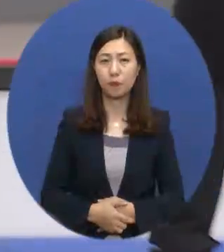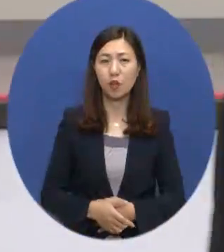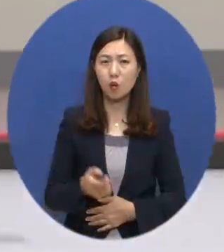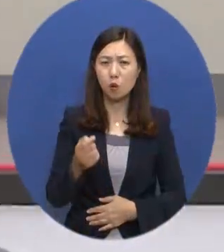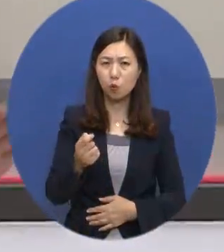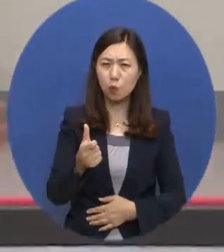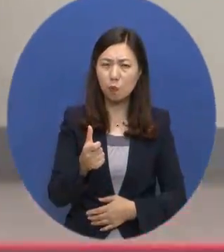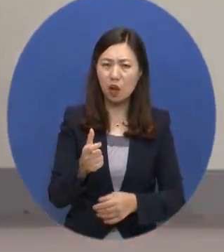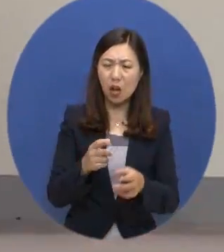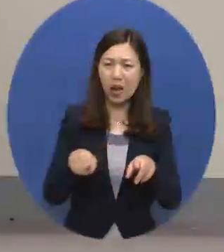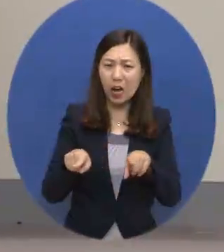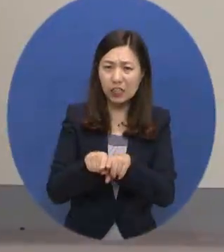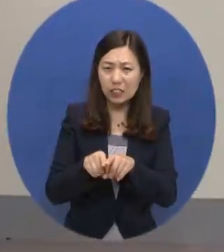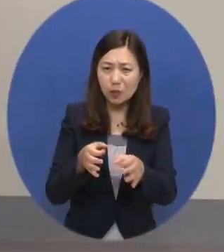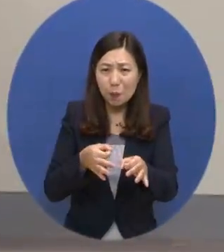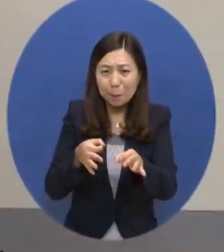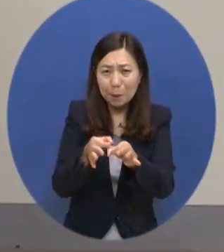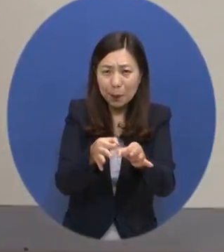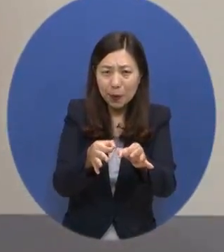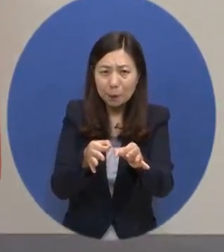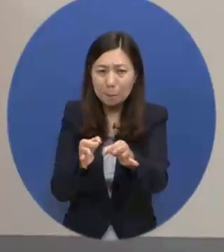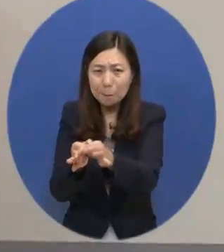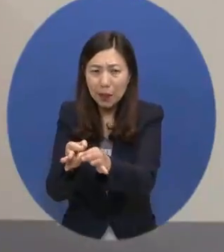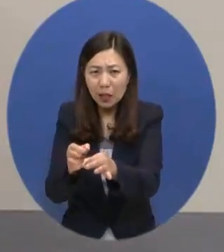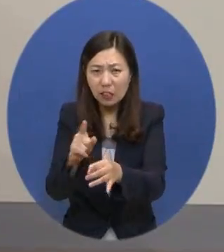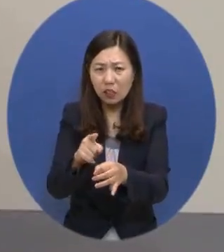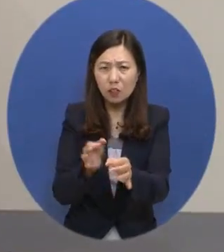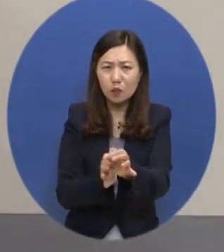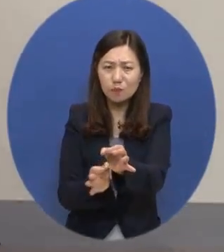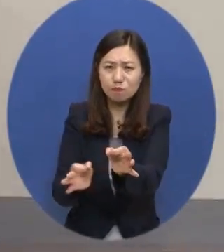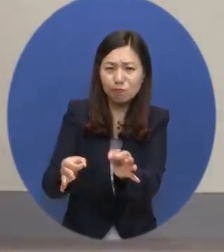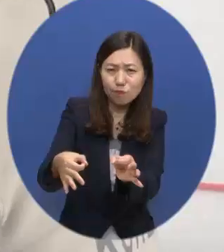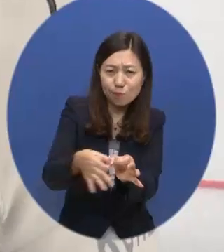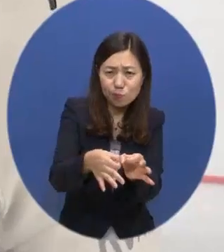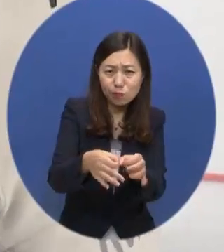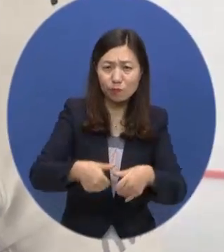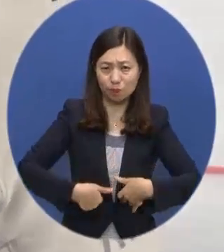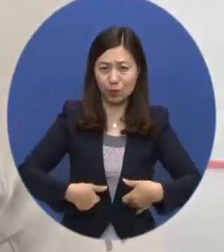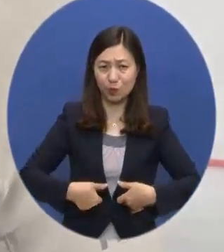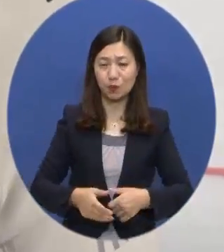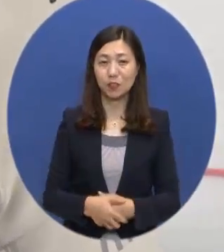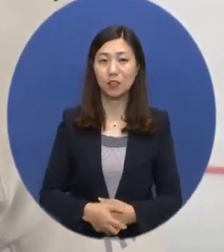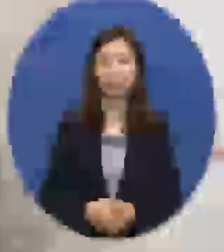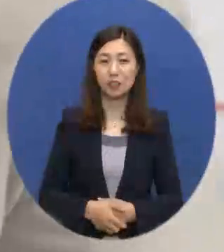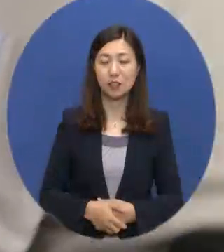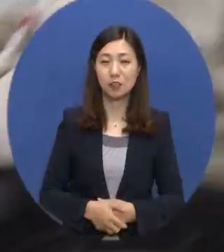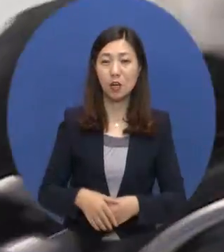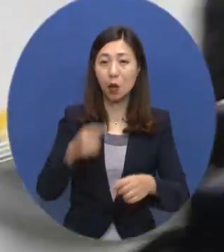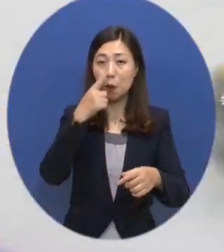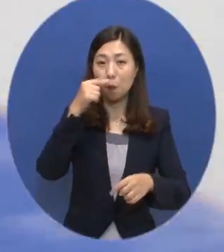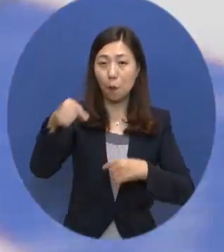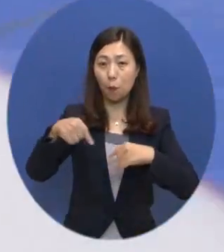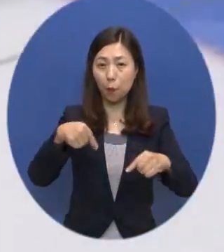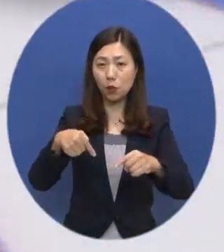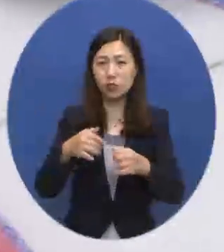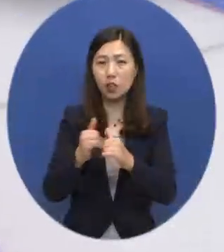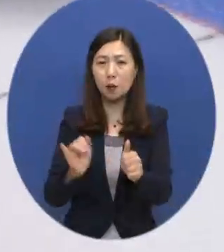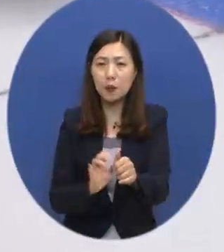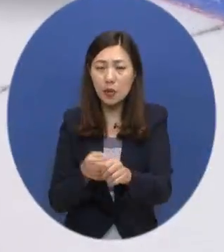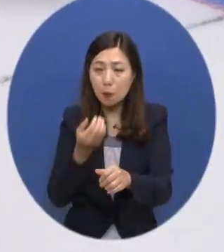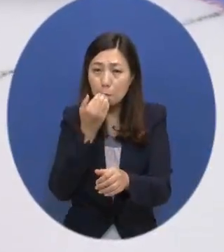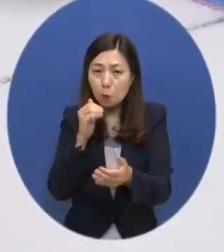이렇게 옆으로 된 걸로 칠 때는 그래 이럴 때 크로스페이스로 치는 거예요. 스태프들의 조언에 따라 스톤을